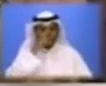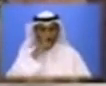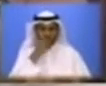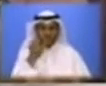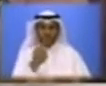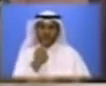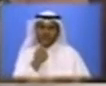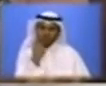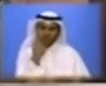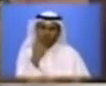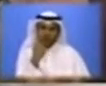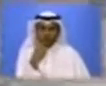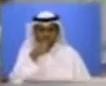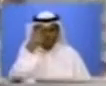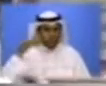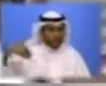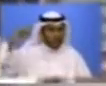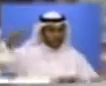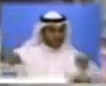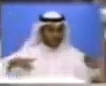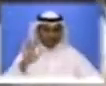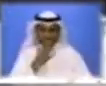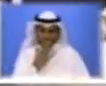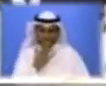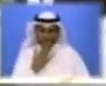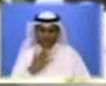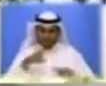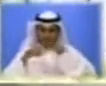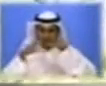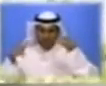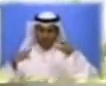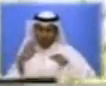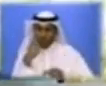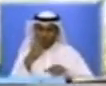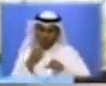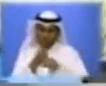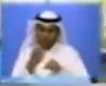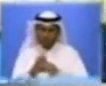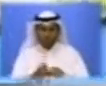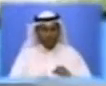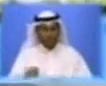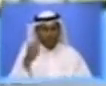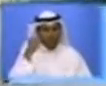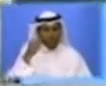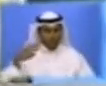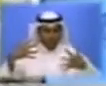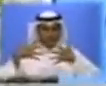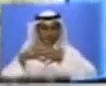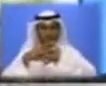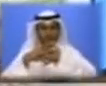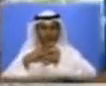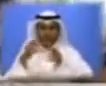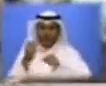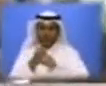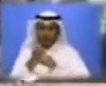الخليجية في مواجهة التحديات الأمنية وكذلك تداعياتها. وشدد الشيخ خالد الجراح الصباح في كلمته